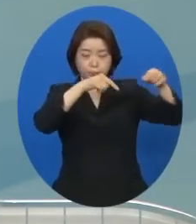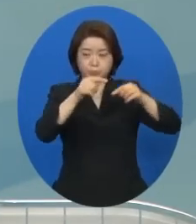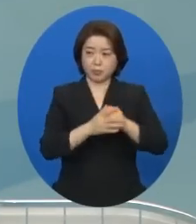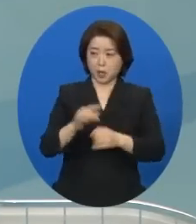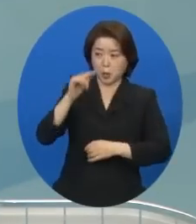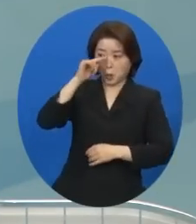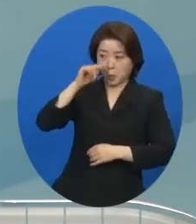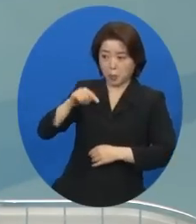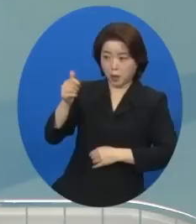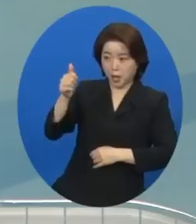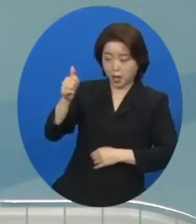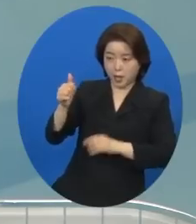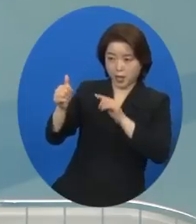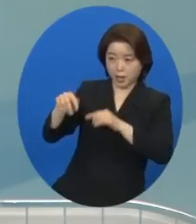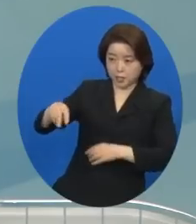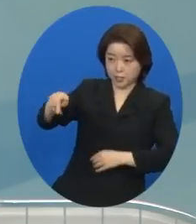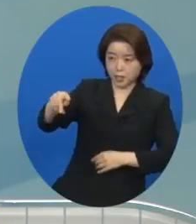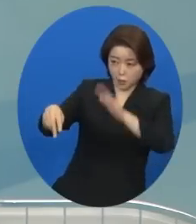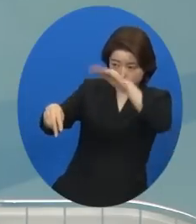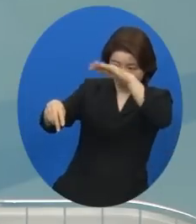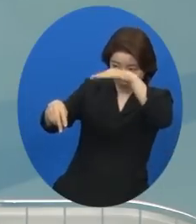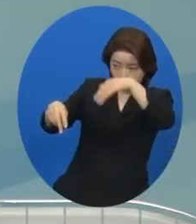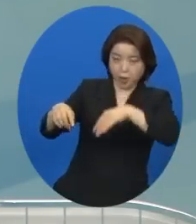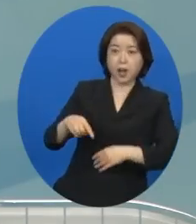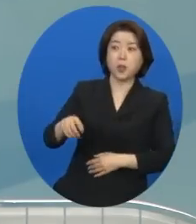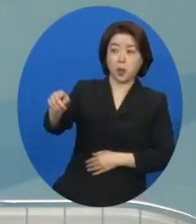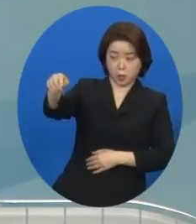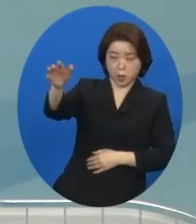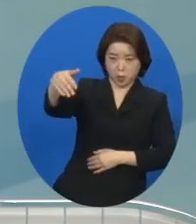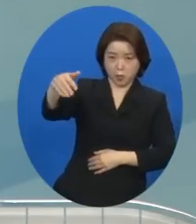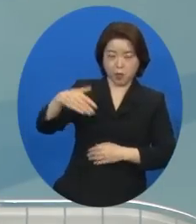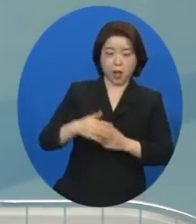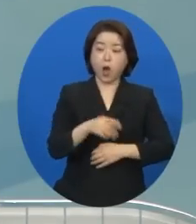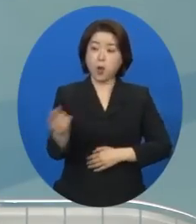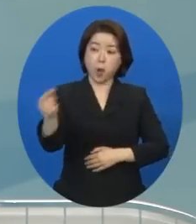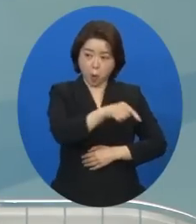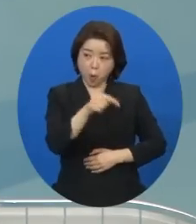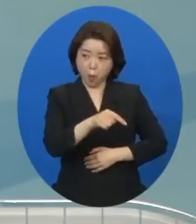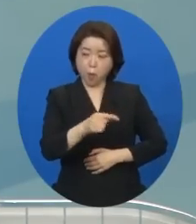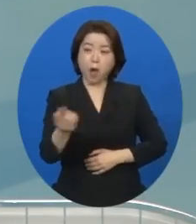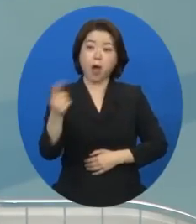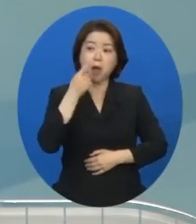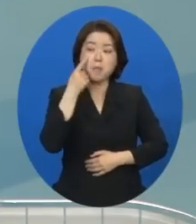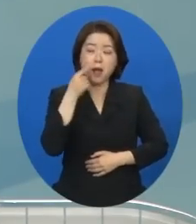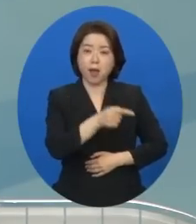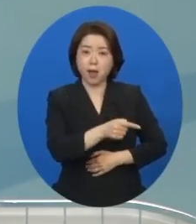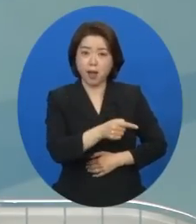지나가니까 부르더래요. 그리고 너 이 악단에 들어오지 않겠니?